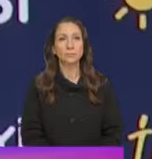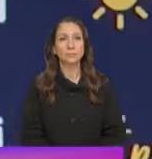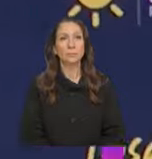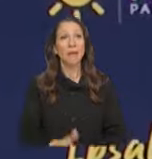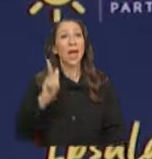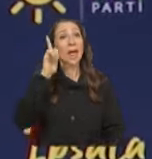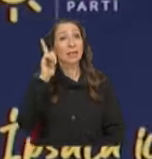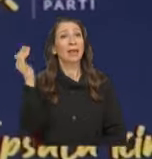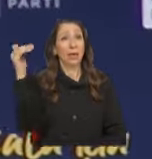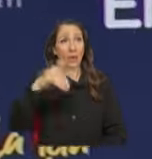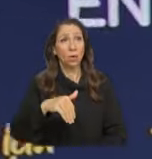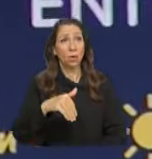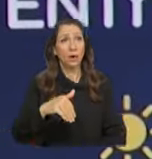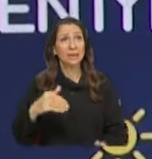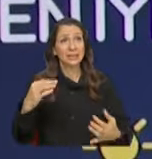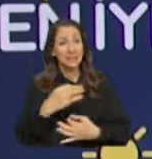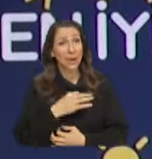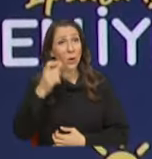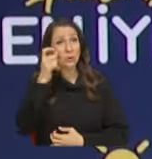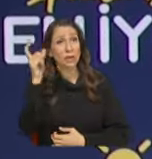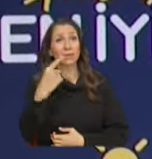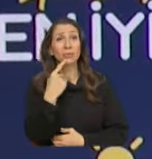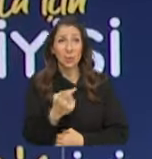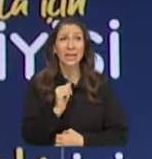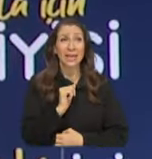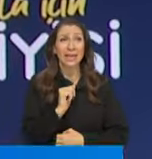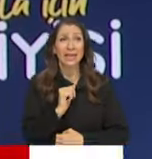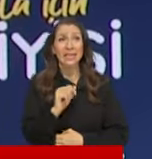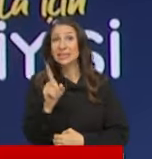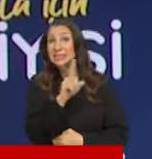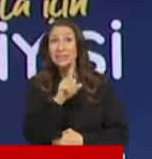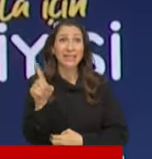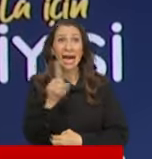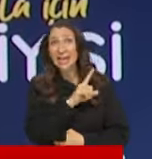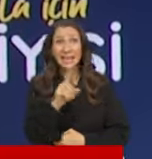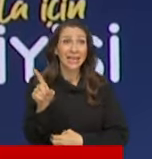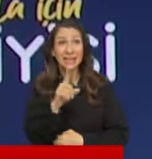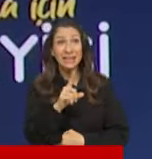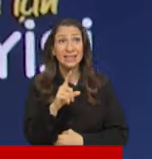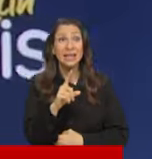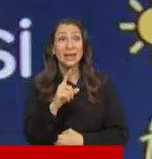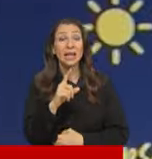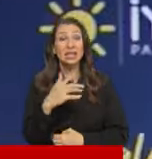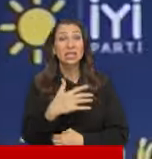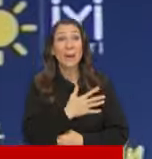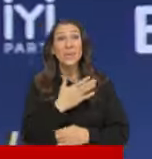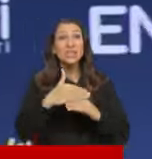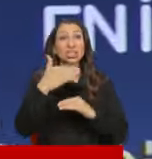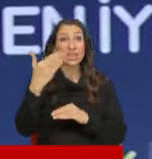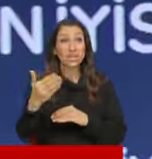Edirne'ye geliyor Sayın Özgür Özel diyor ki Sakın ola ki CHP'nin